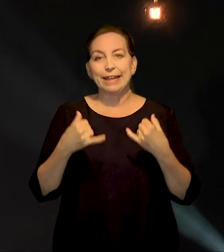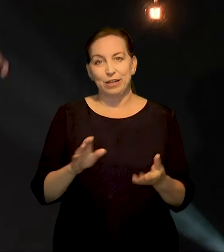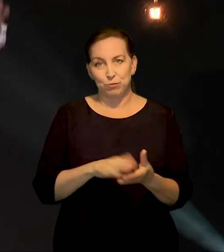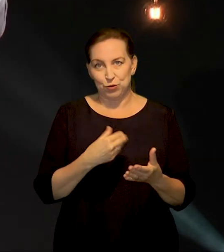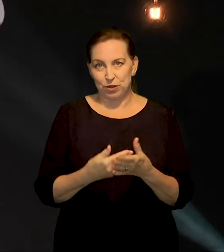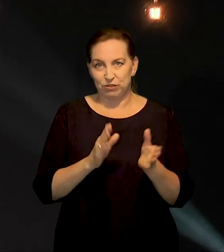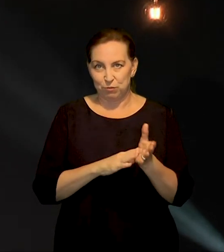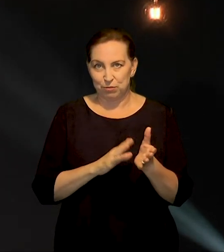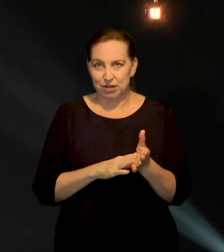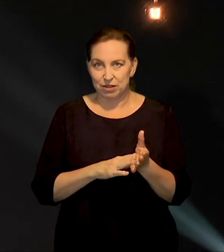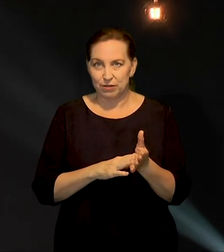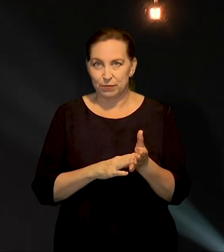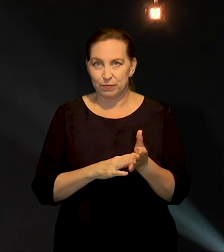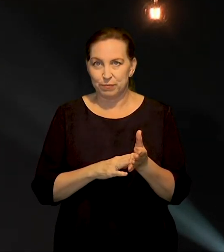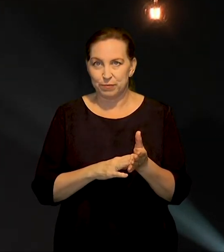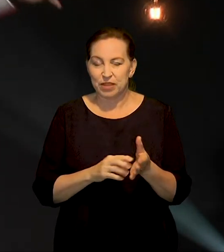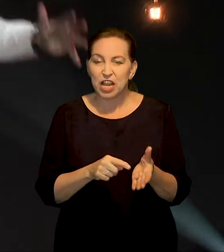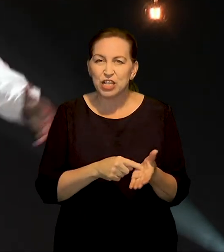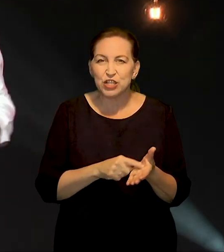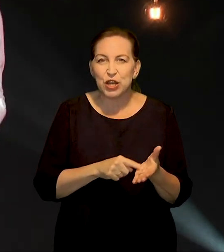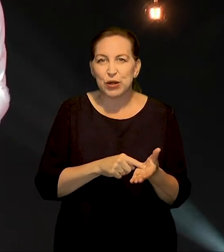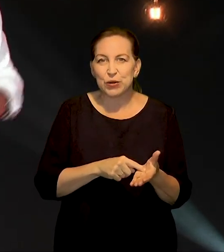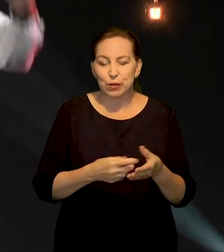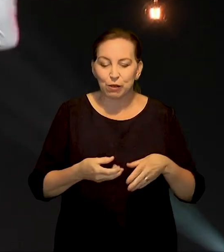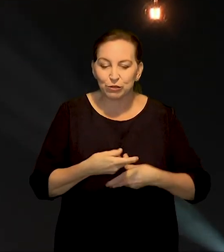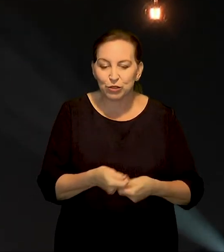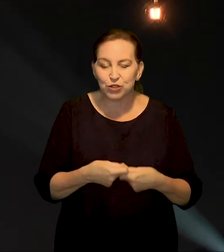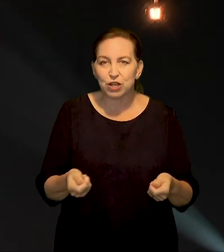Co z osobami, kiedy przyprowadzi tutaj osoby